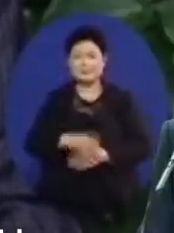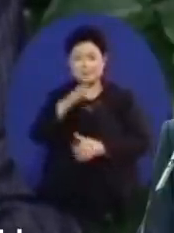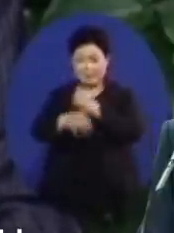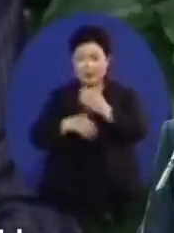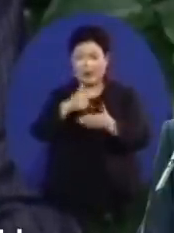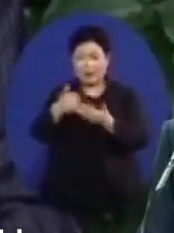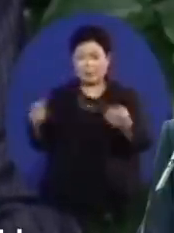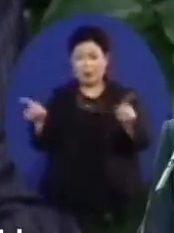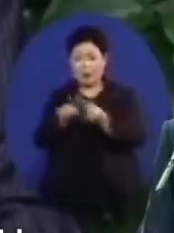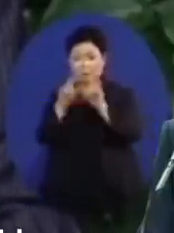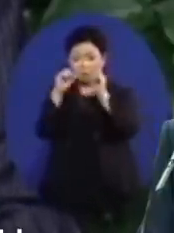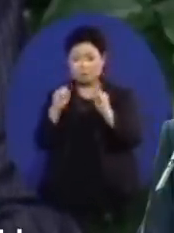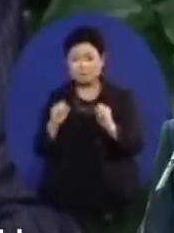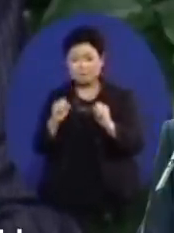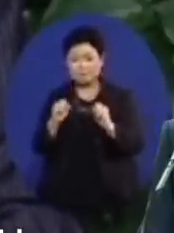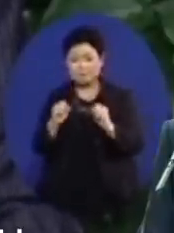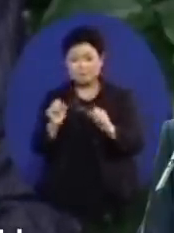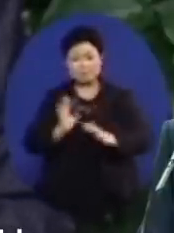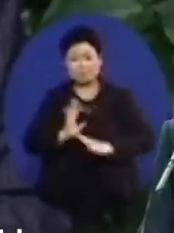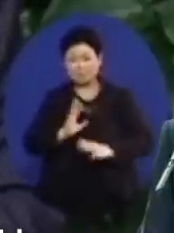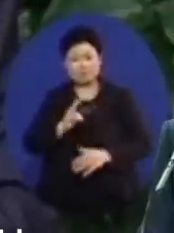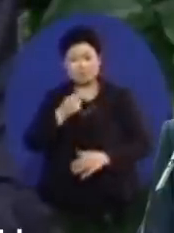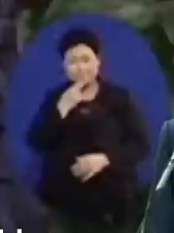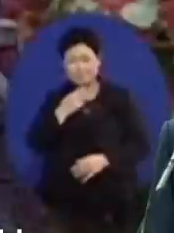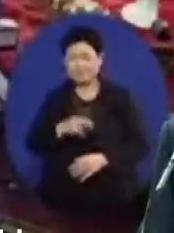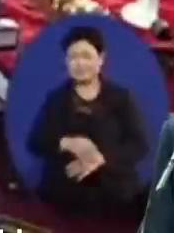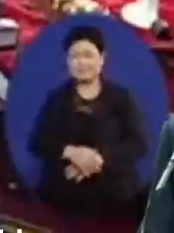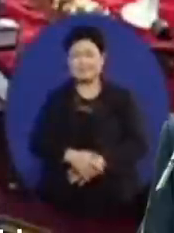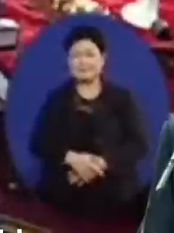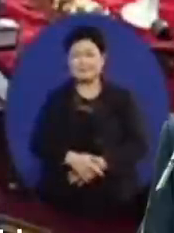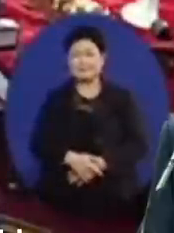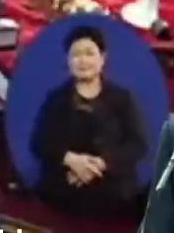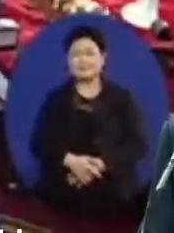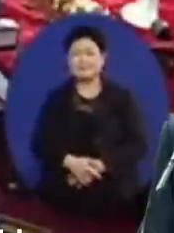하나님이 같이 계신데 무엇이 겁날 것이 있습니까?